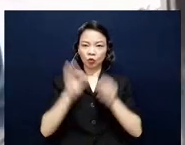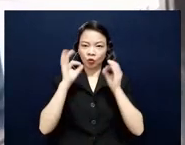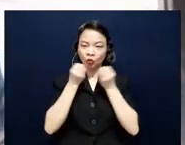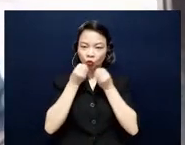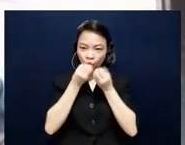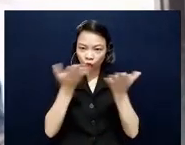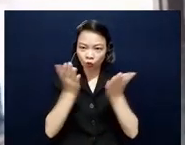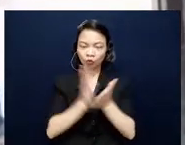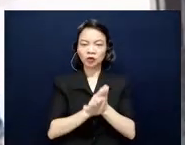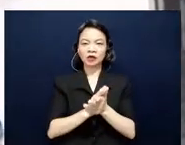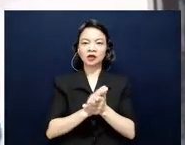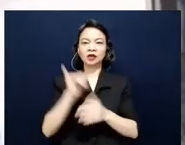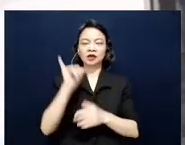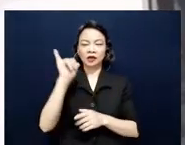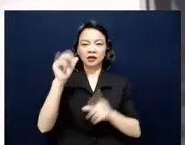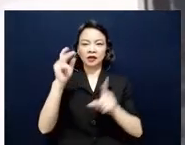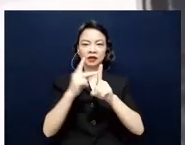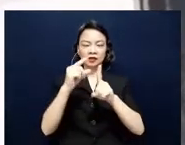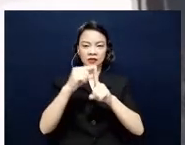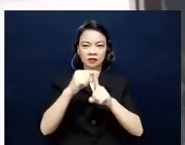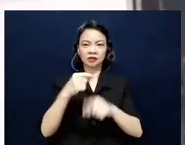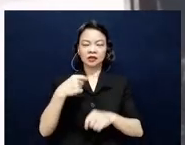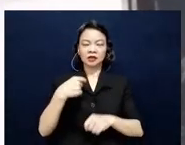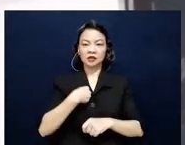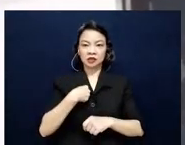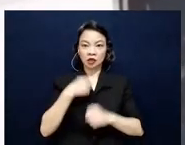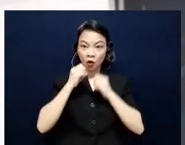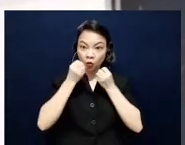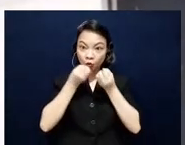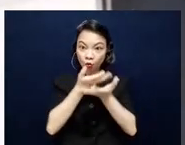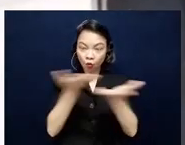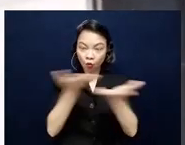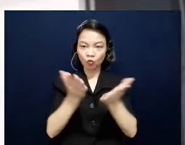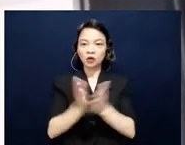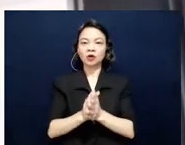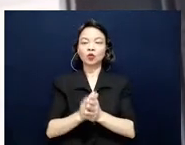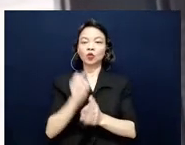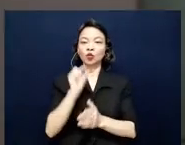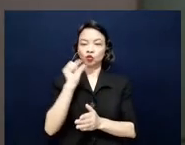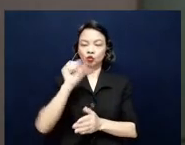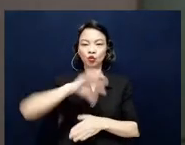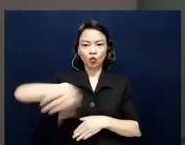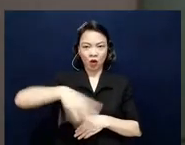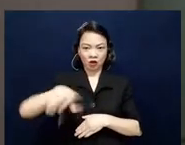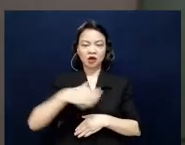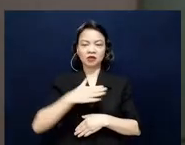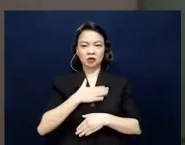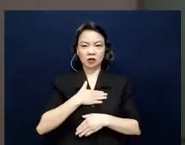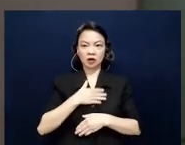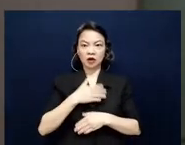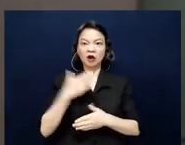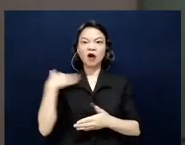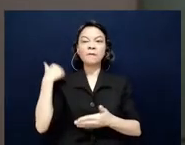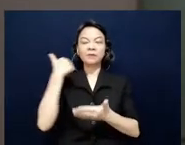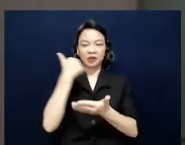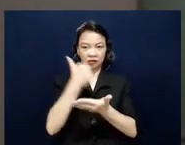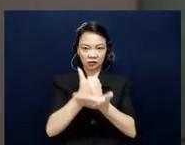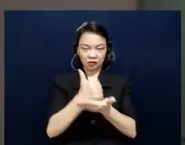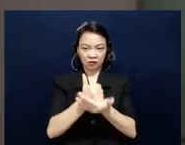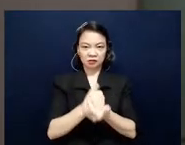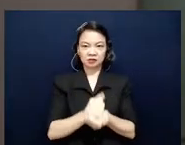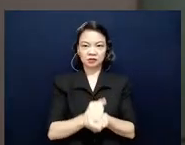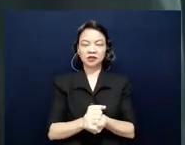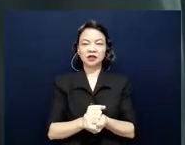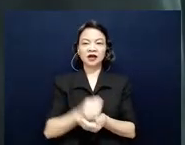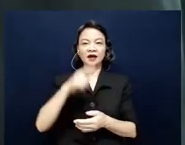saya mengkampanyekan ini di keluarga saya tersendiri. Karena itu sangat penting. Dan sekarang hanya 1 batang per hari. Dan aku